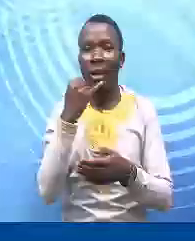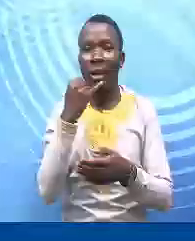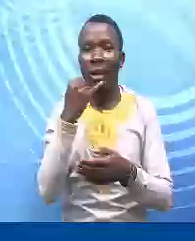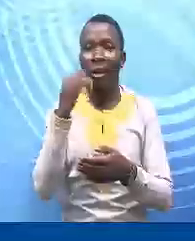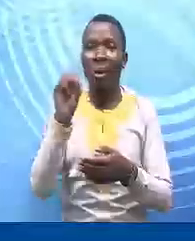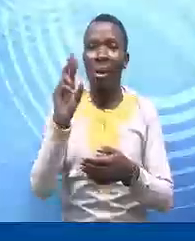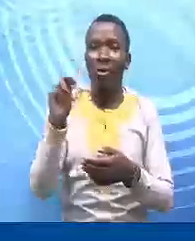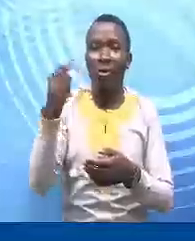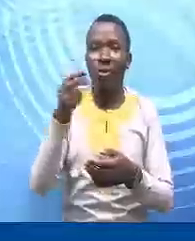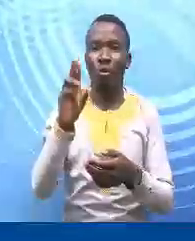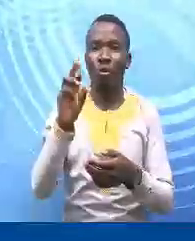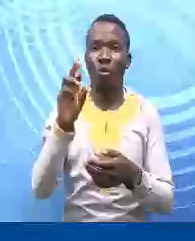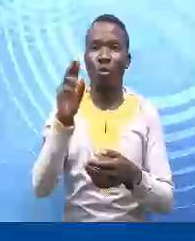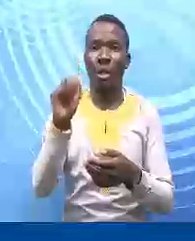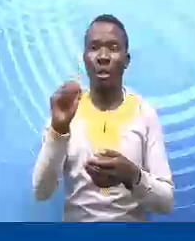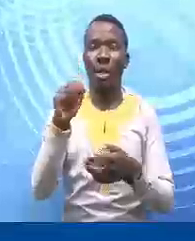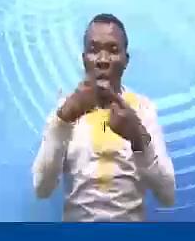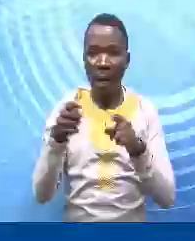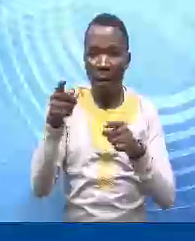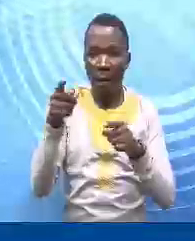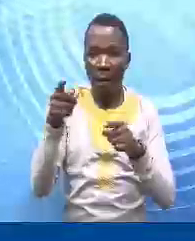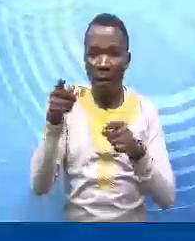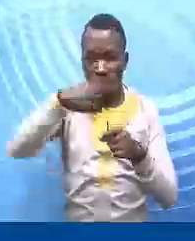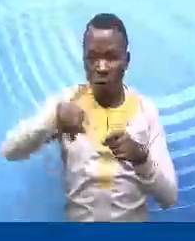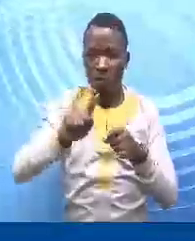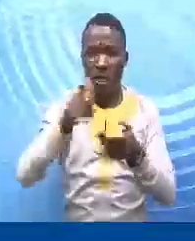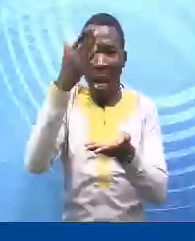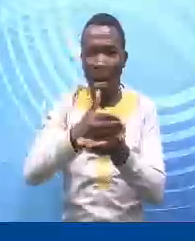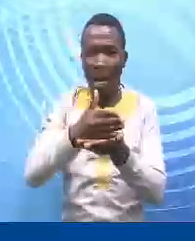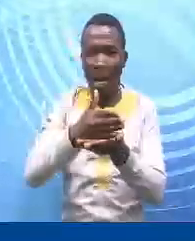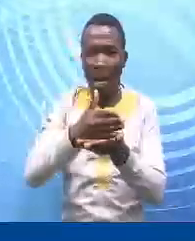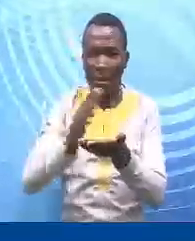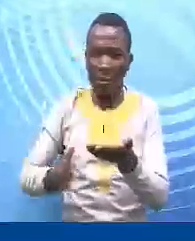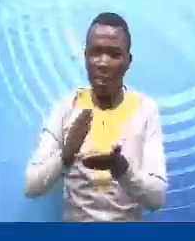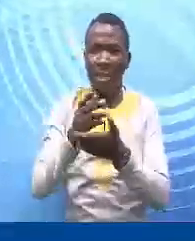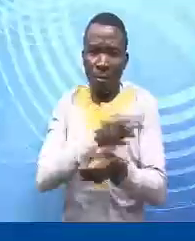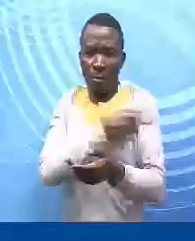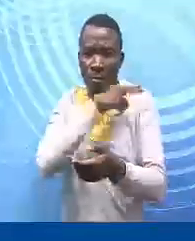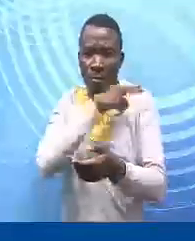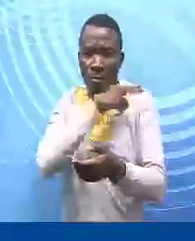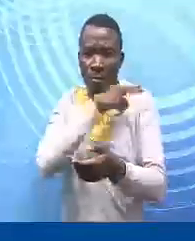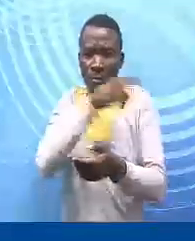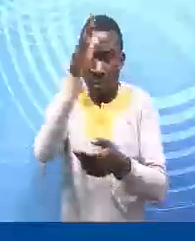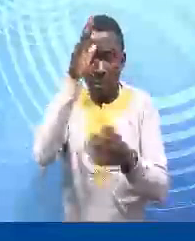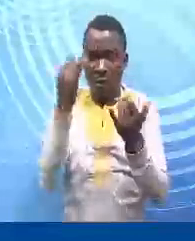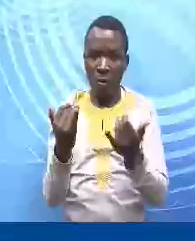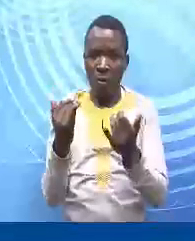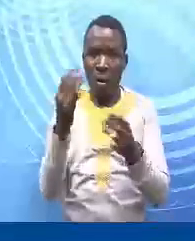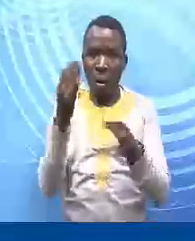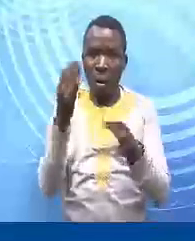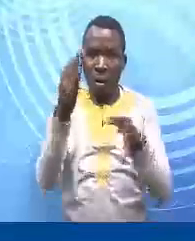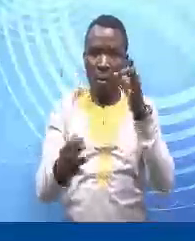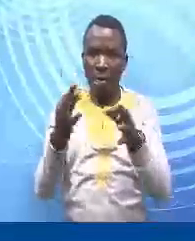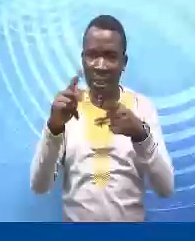Etienne ariko twebwe atubuza uburenganzira mu bya data uyu munsi wa none aha mu manza aho bagiye hose